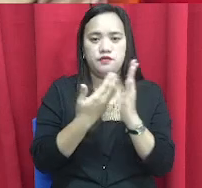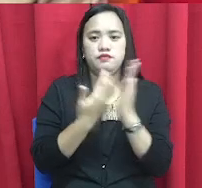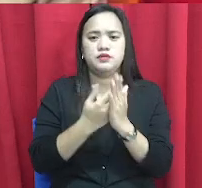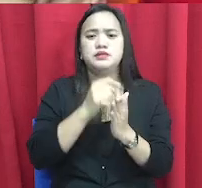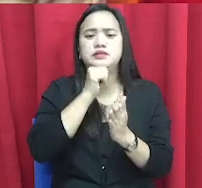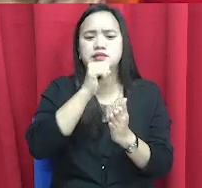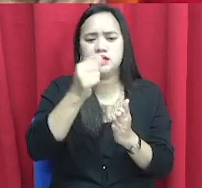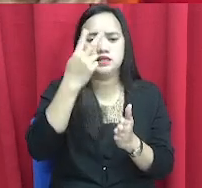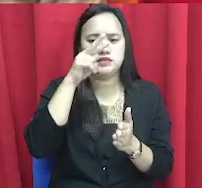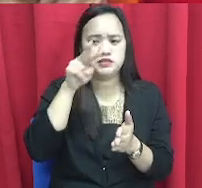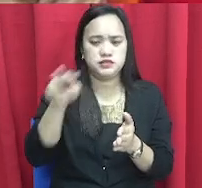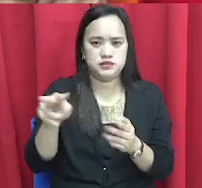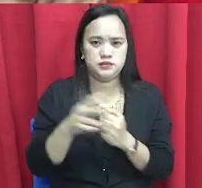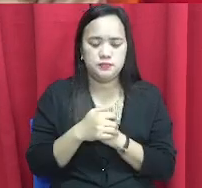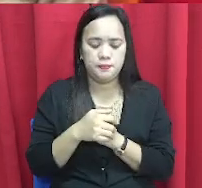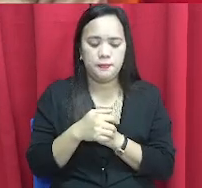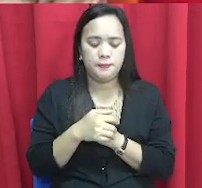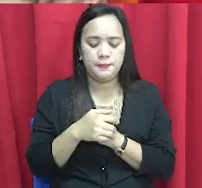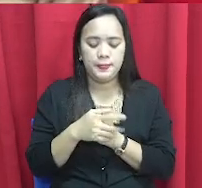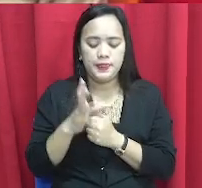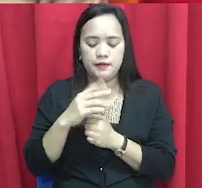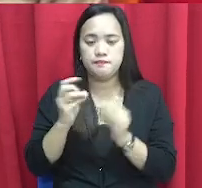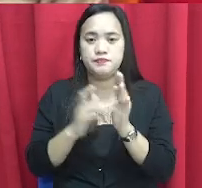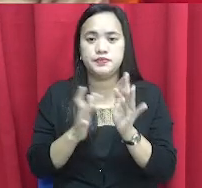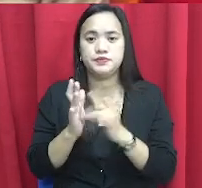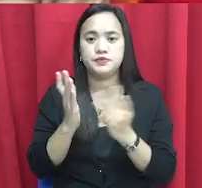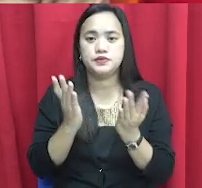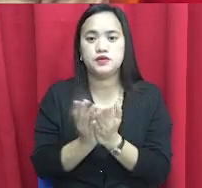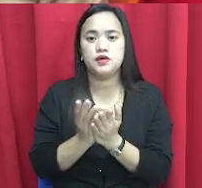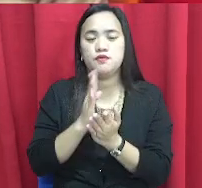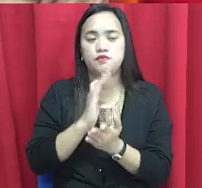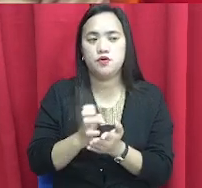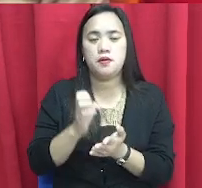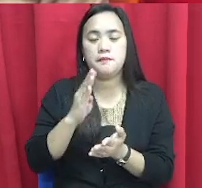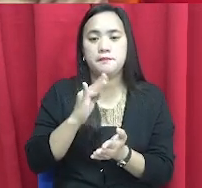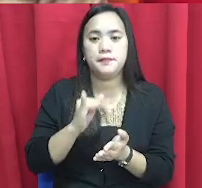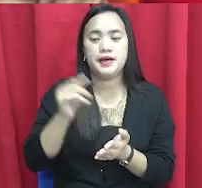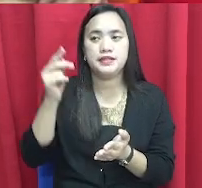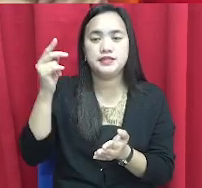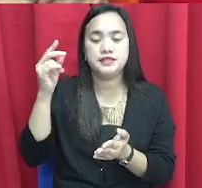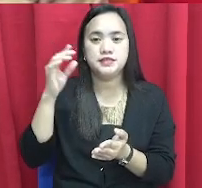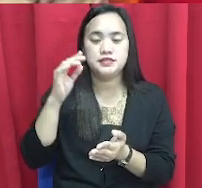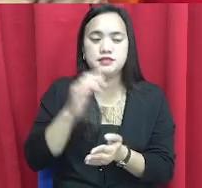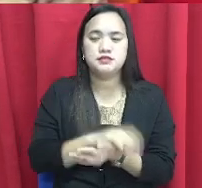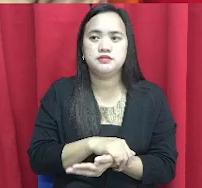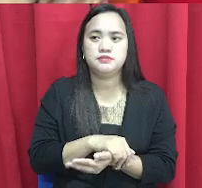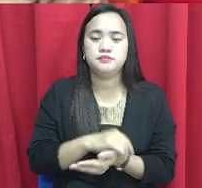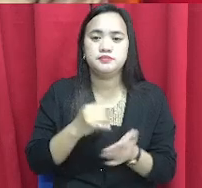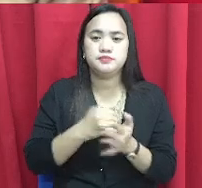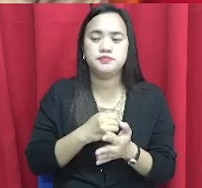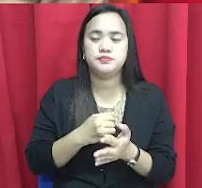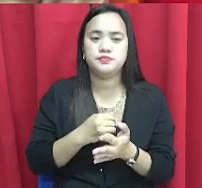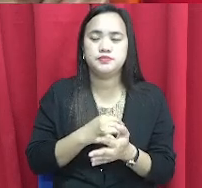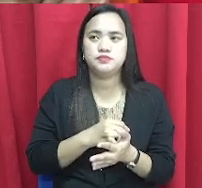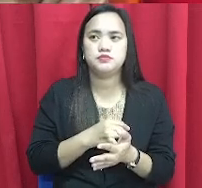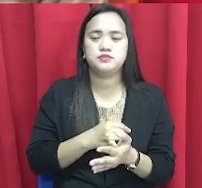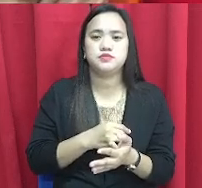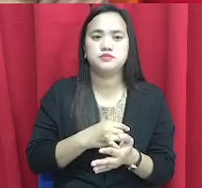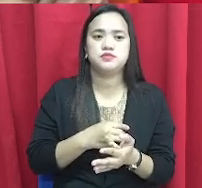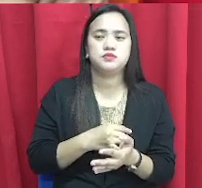things not Sin and sabi ng Bi sa verse number 2 4 by it the elders obtain a good